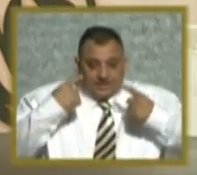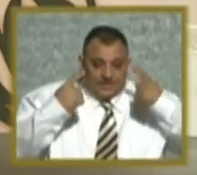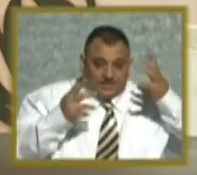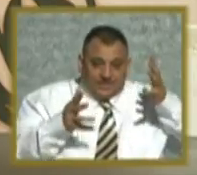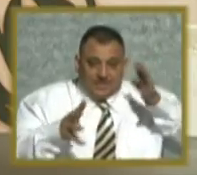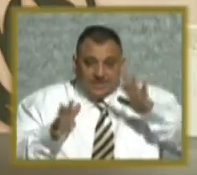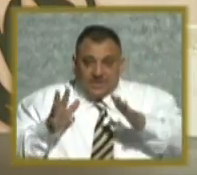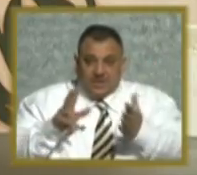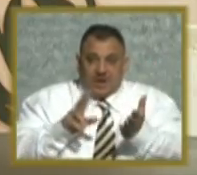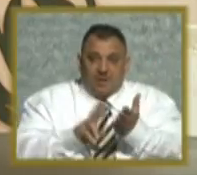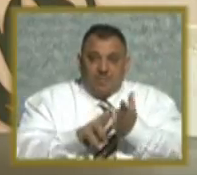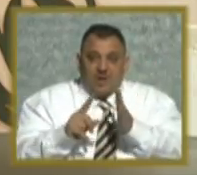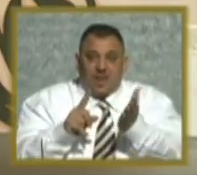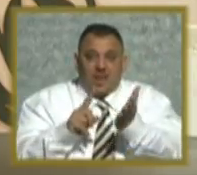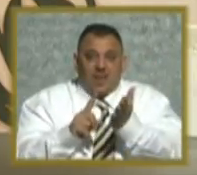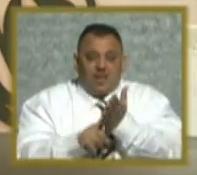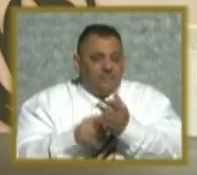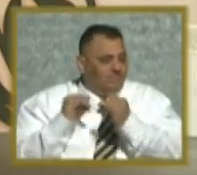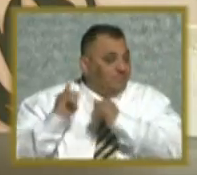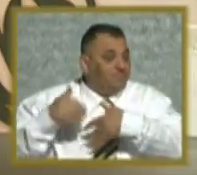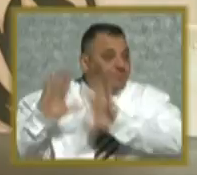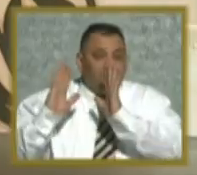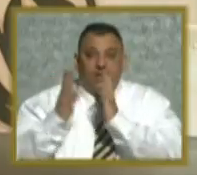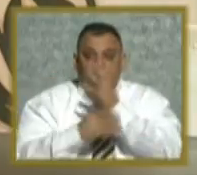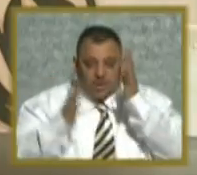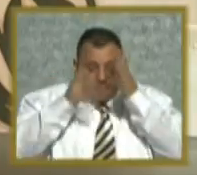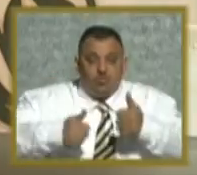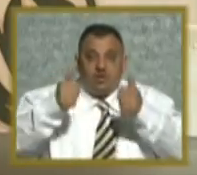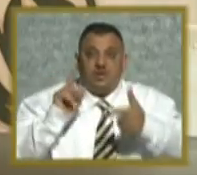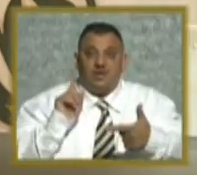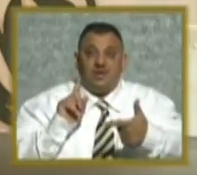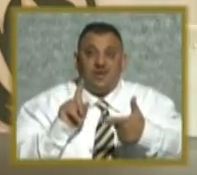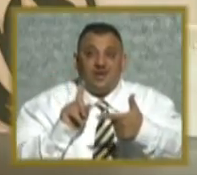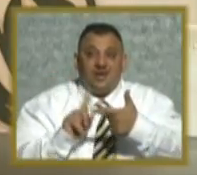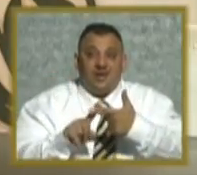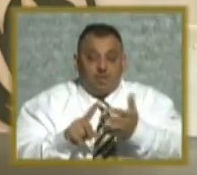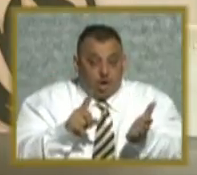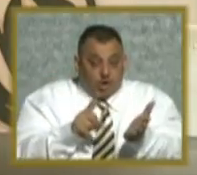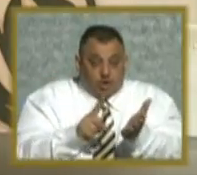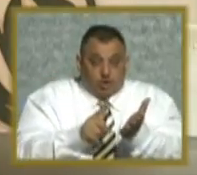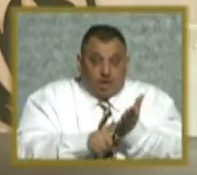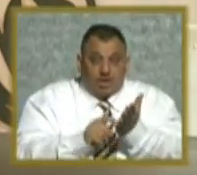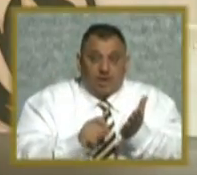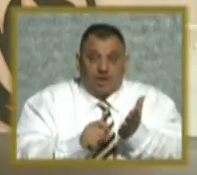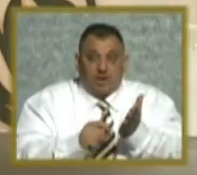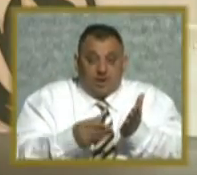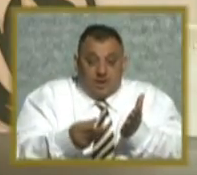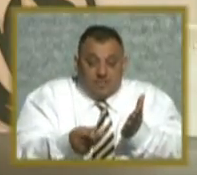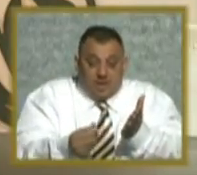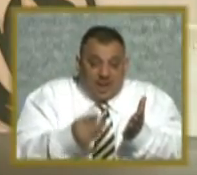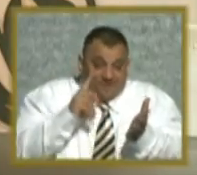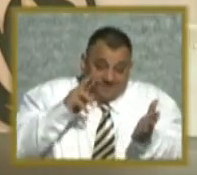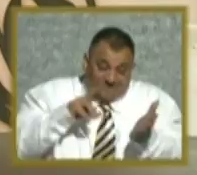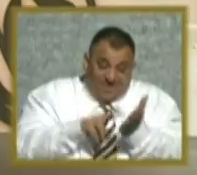مجرد شك، هذا تطرحه ولا تلتفت إليه ولا تشغل بالك فيه. إذا كان له حقيقة وأنت يعني تلمس هذا